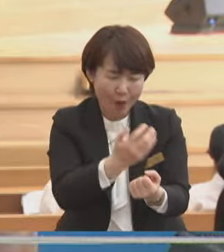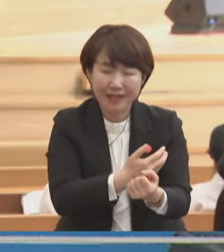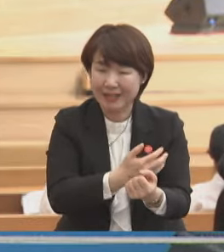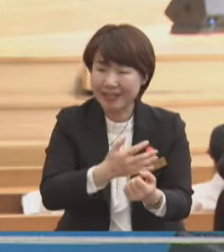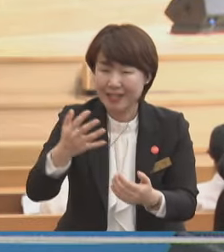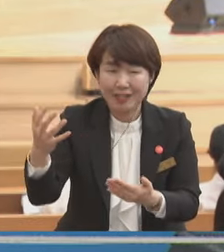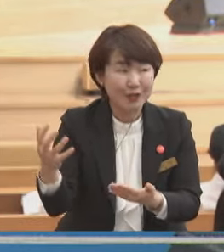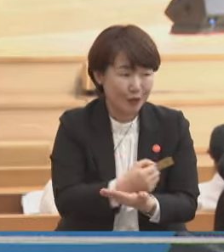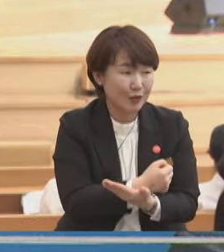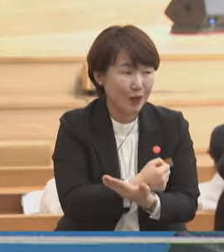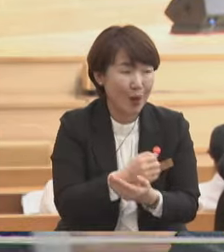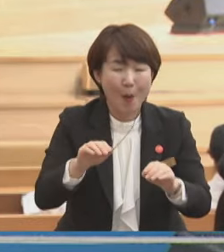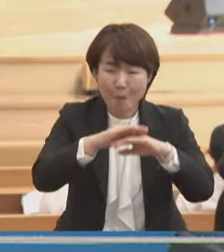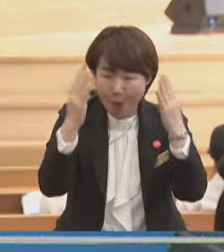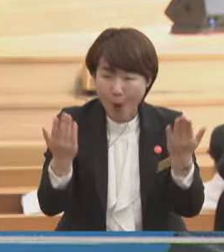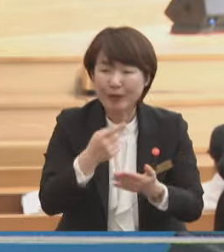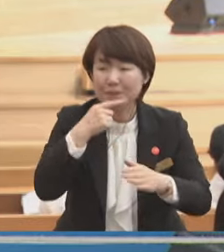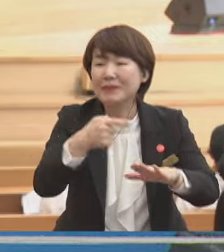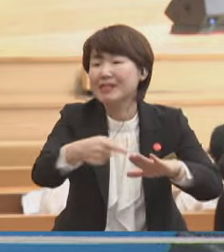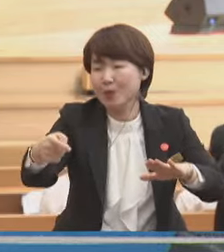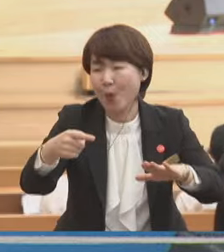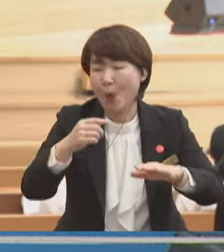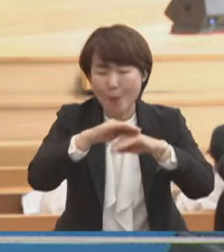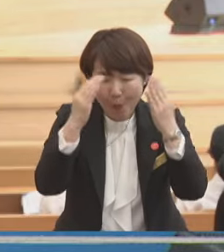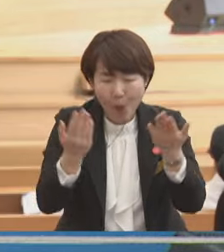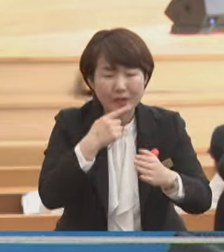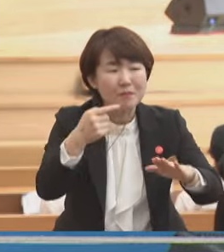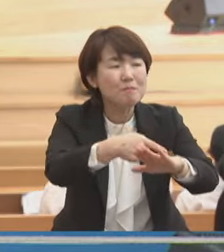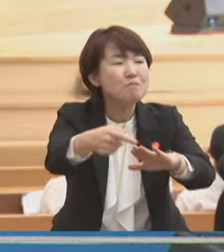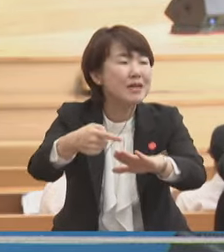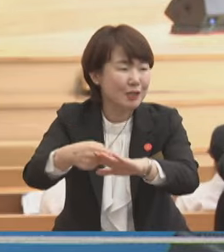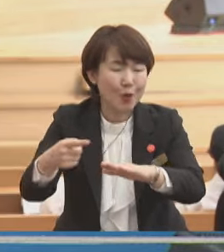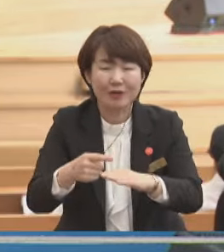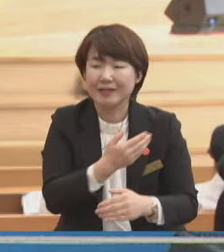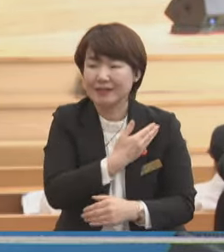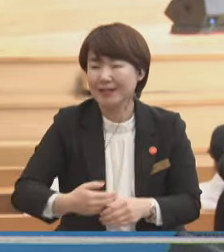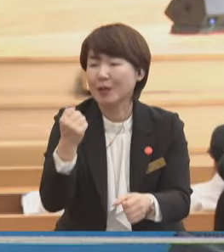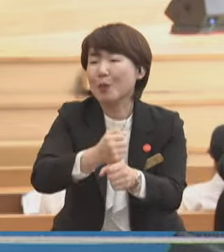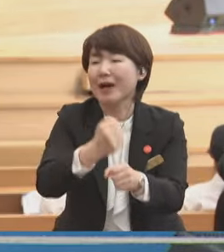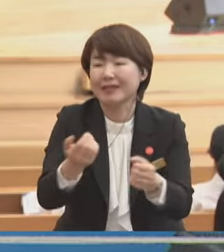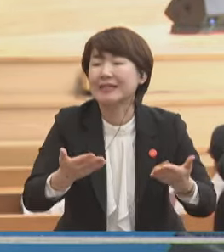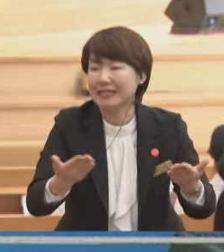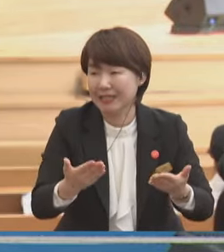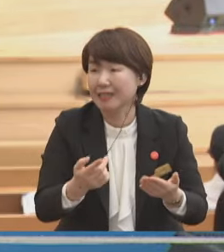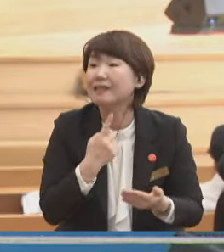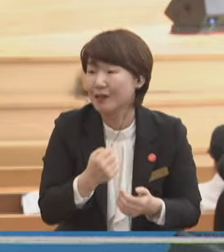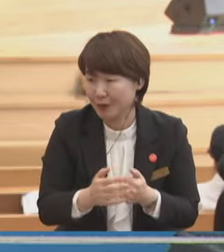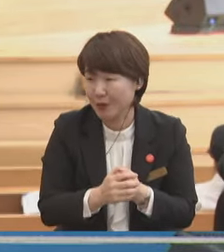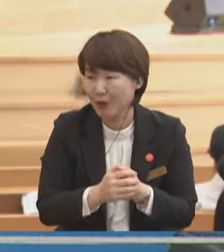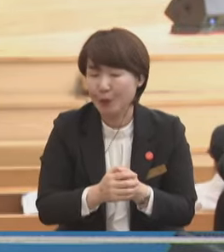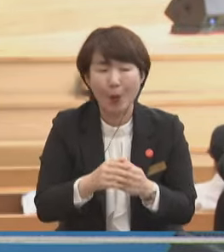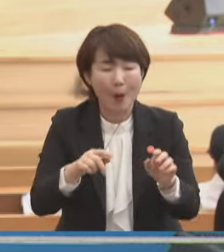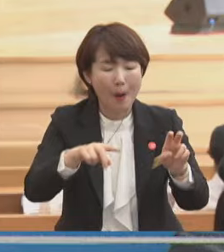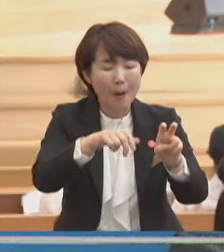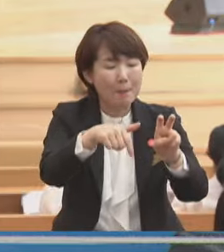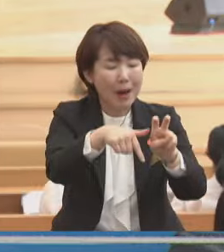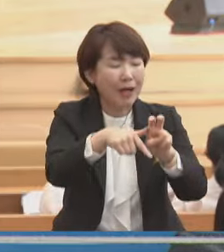어떻게요 모든 민족을 모든 민족을 제자삼는 거 마가복음에 마찬가지입니다